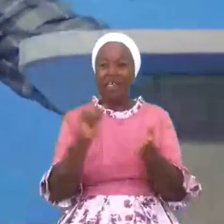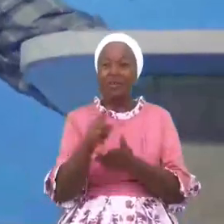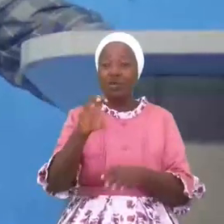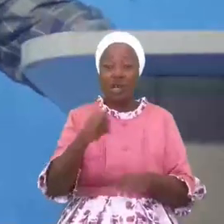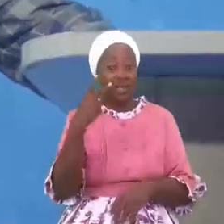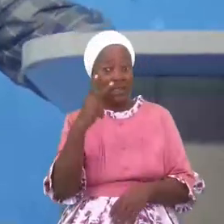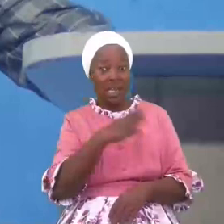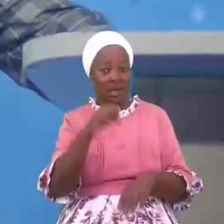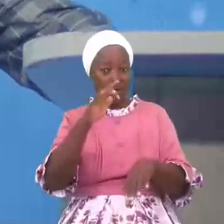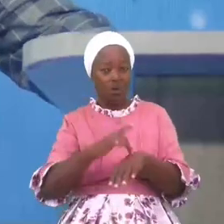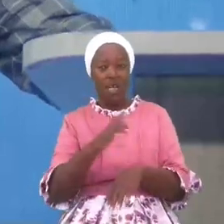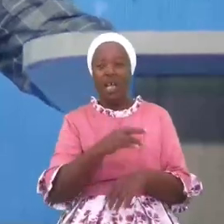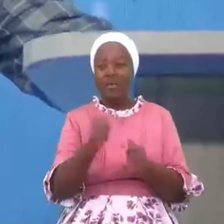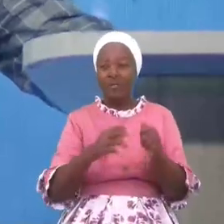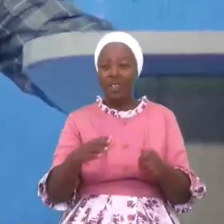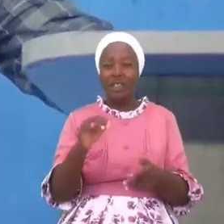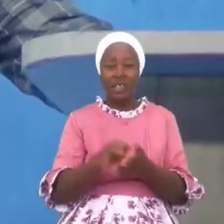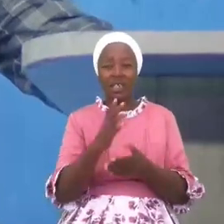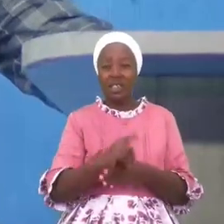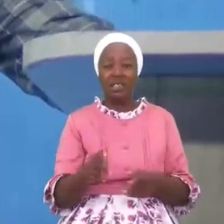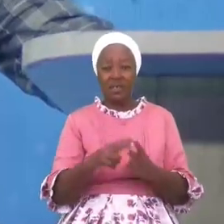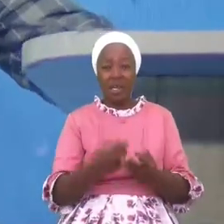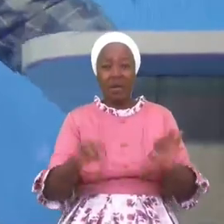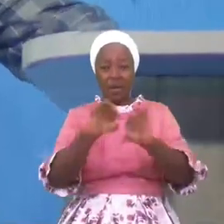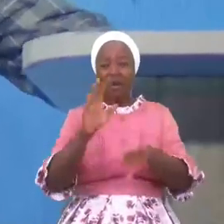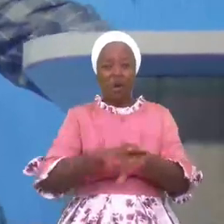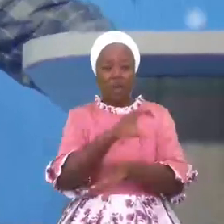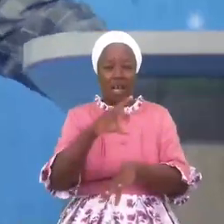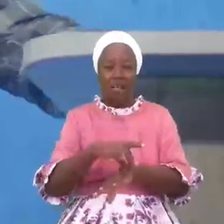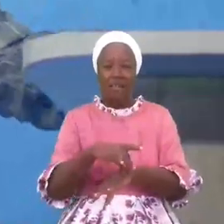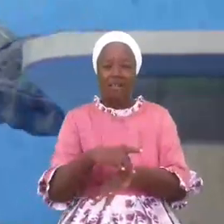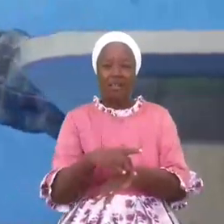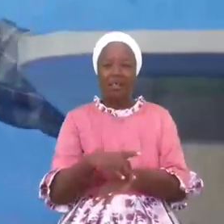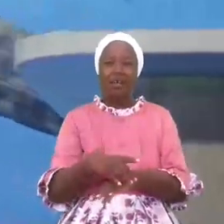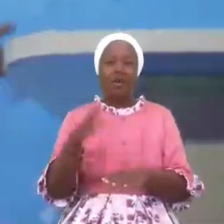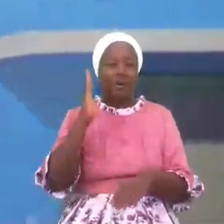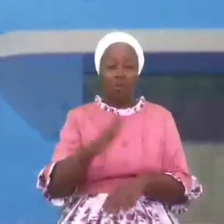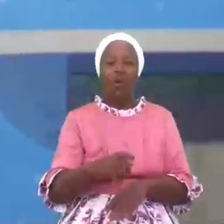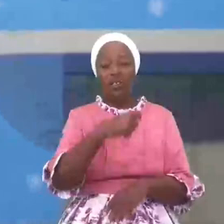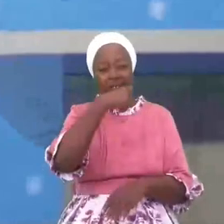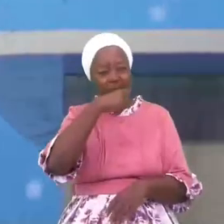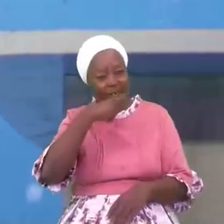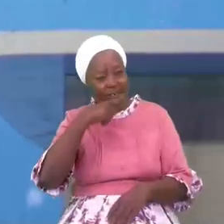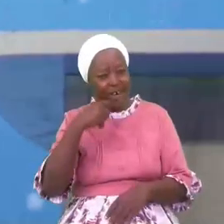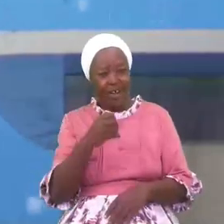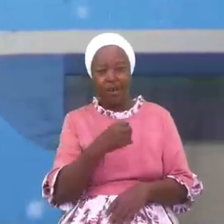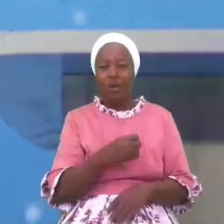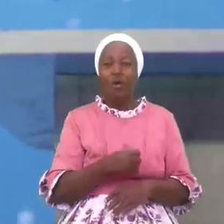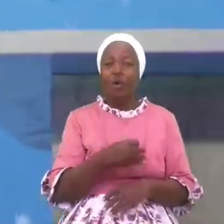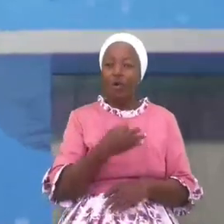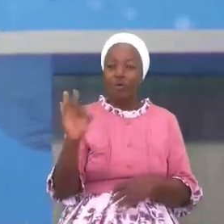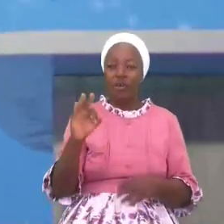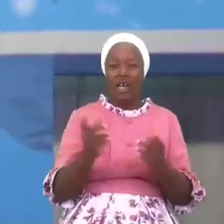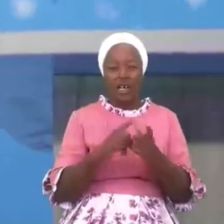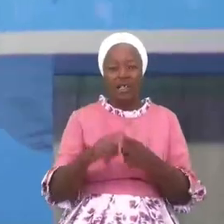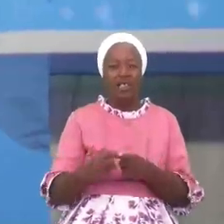pouvez voir et toucher, tout ce qui est tangible sur la terre, va se dessécher, va